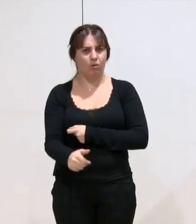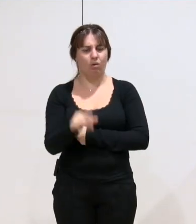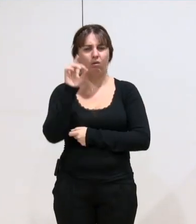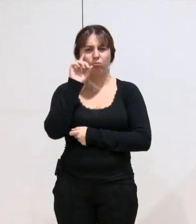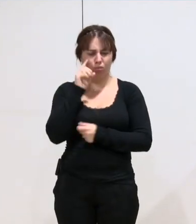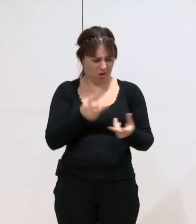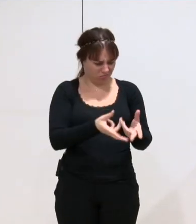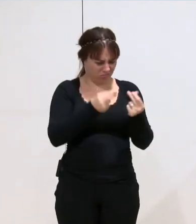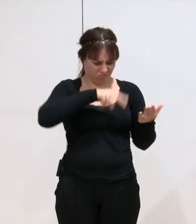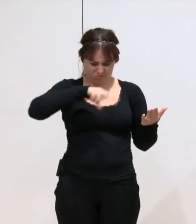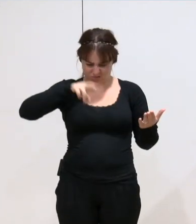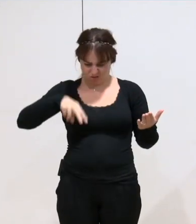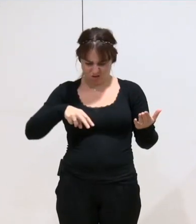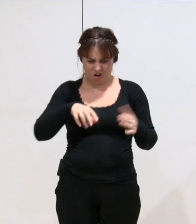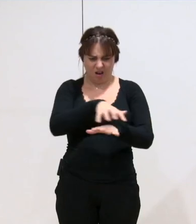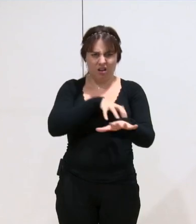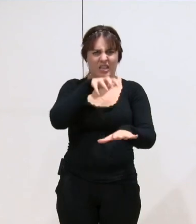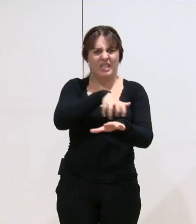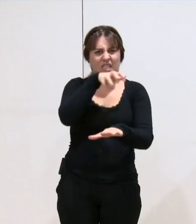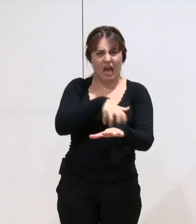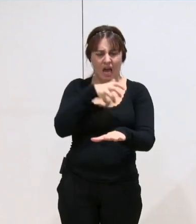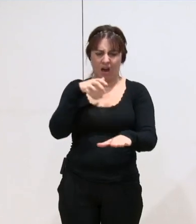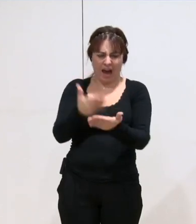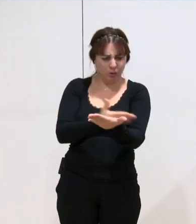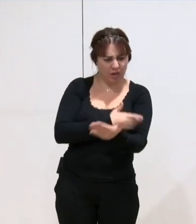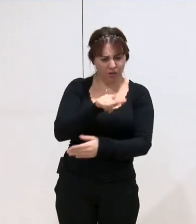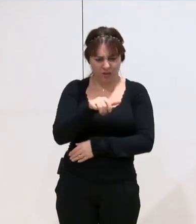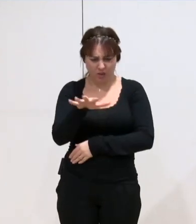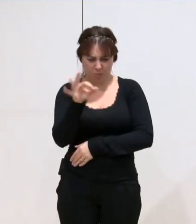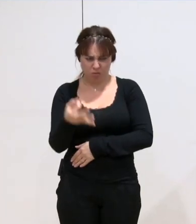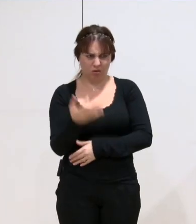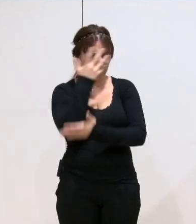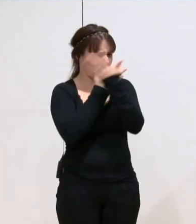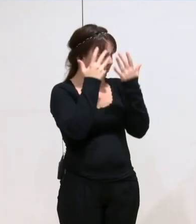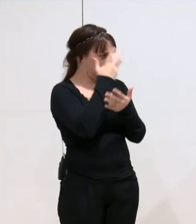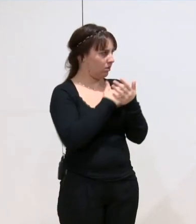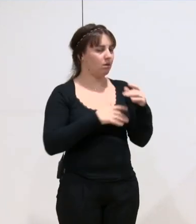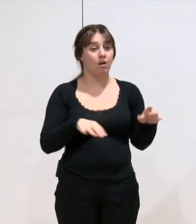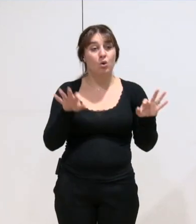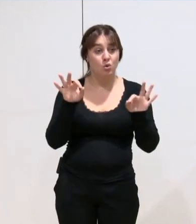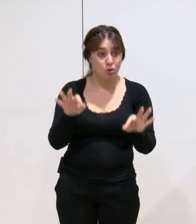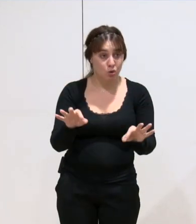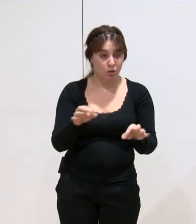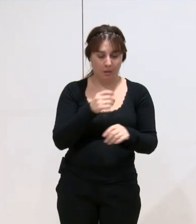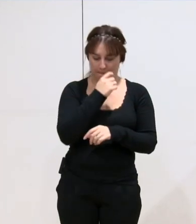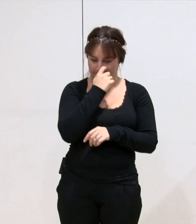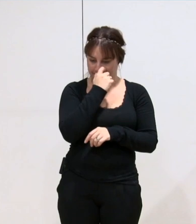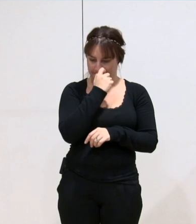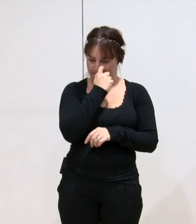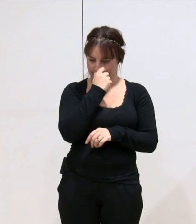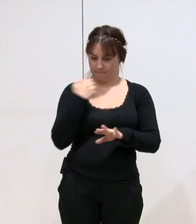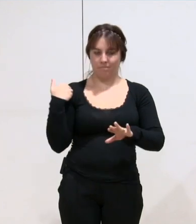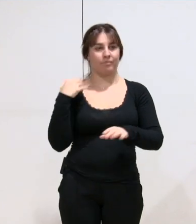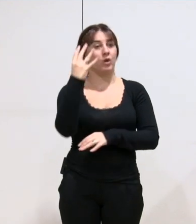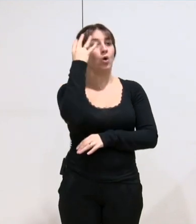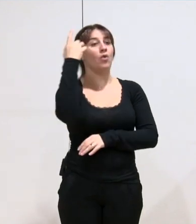de territoire 38, nous en sommes actionnaires de 9,2%. Non, alors, comme ça a été mis lors de la